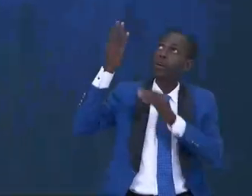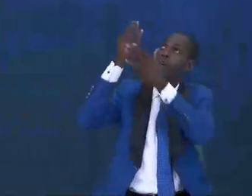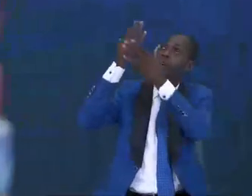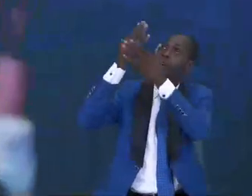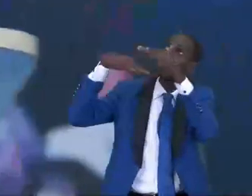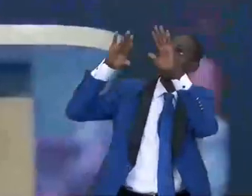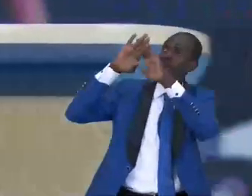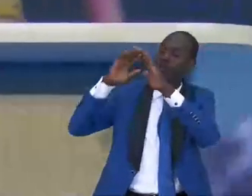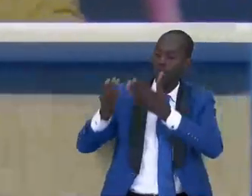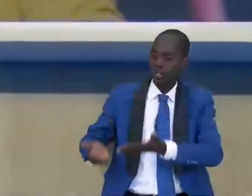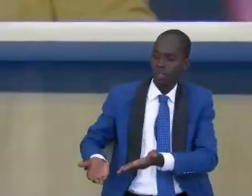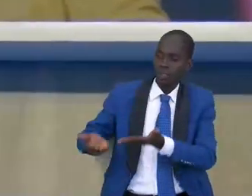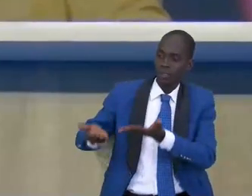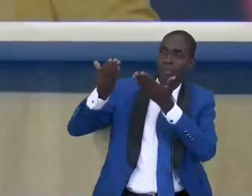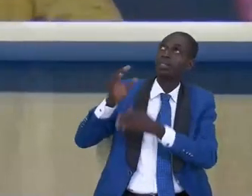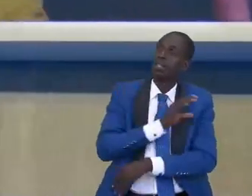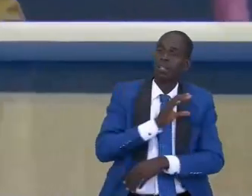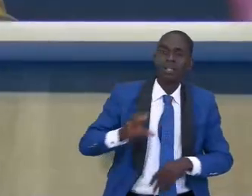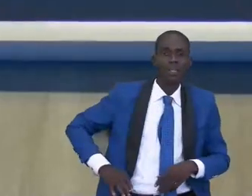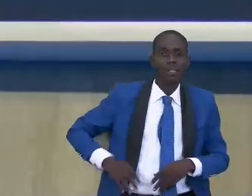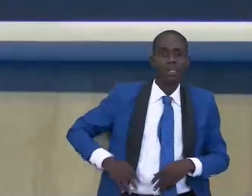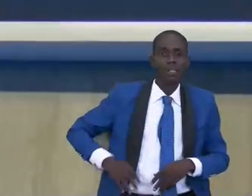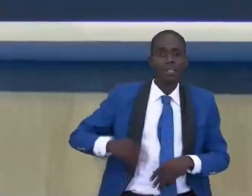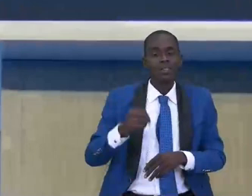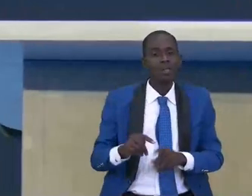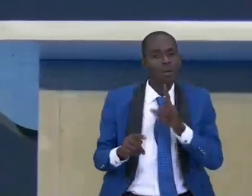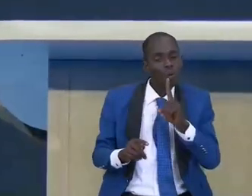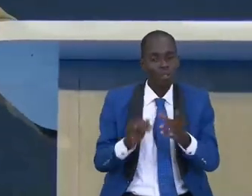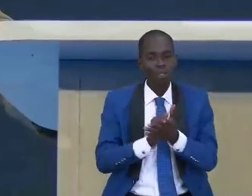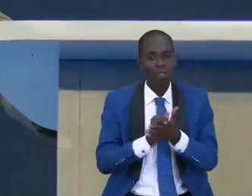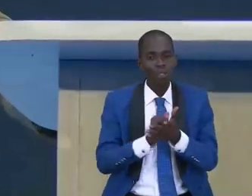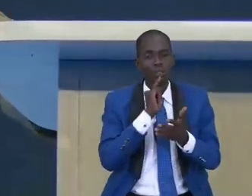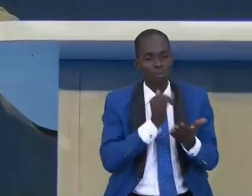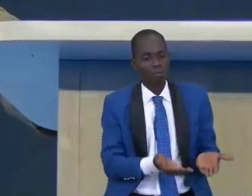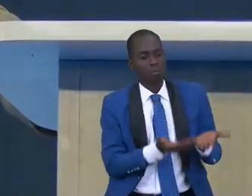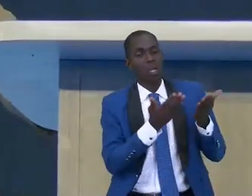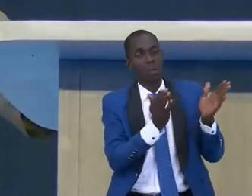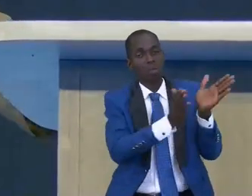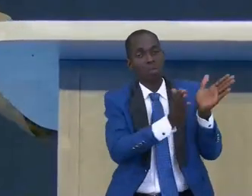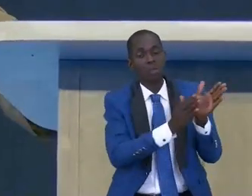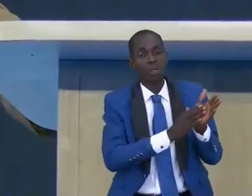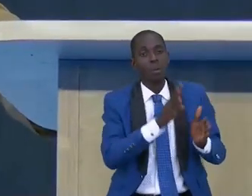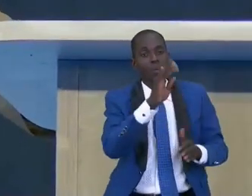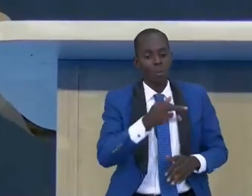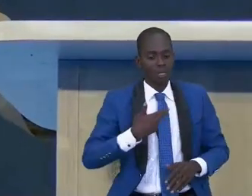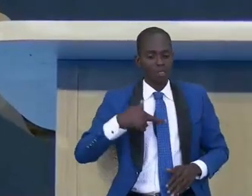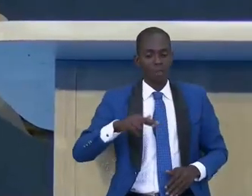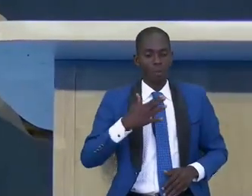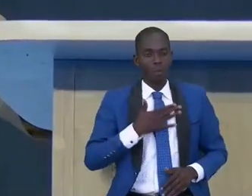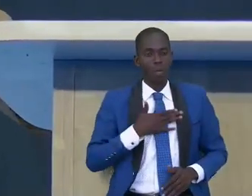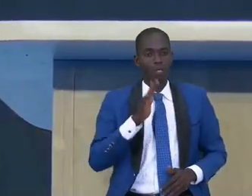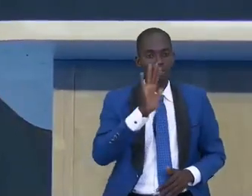ciel, exalte la personne exaltée par la religion, ma religion,